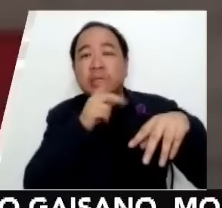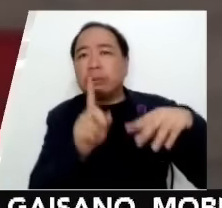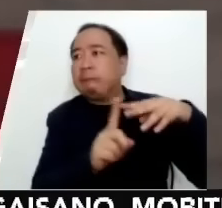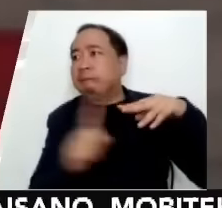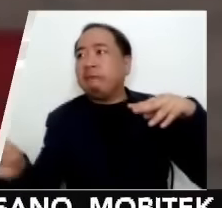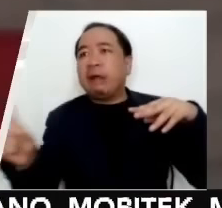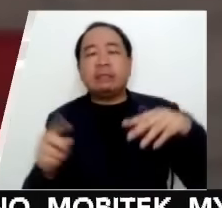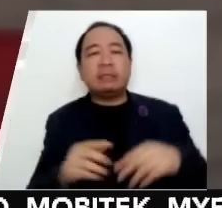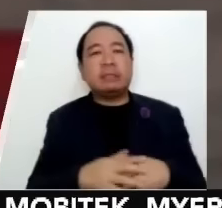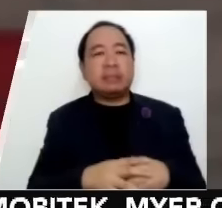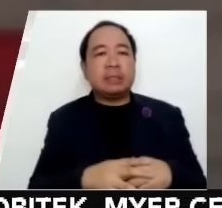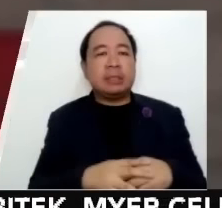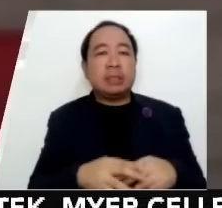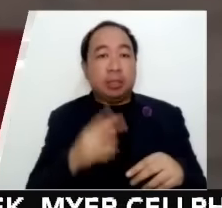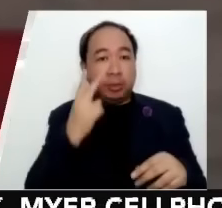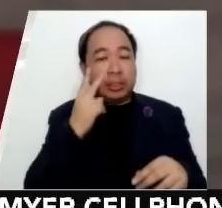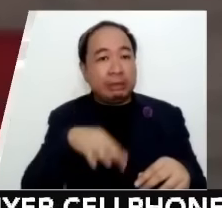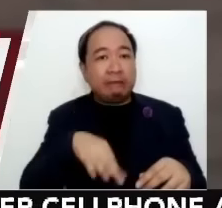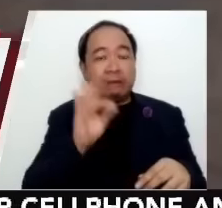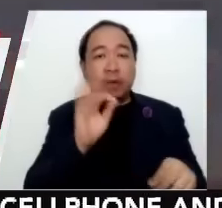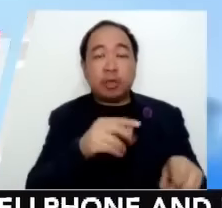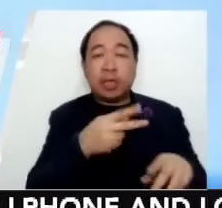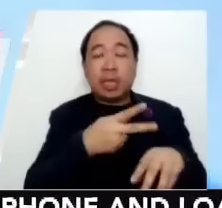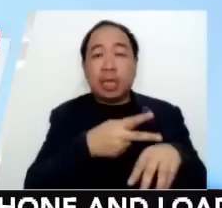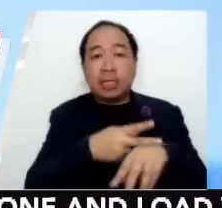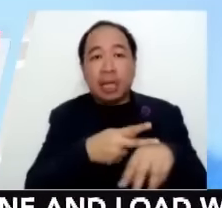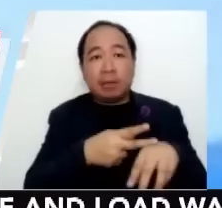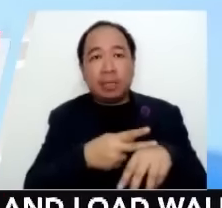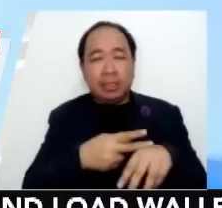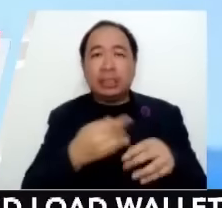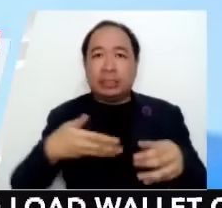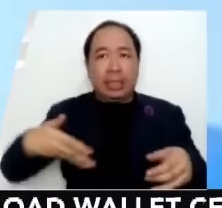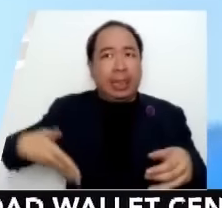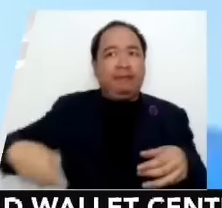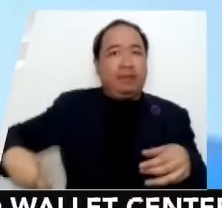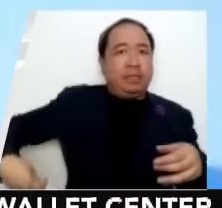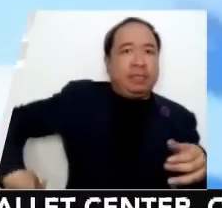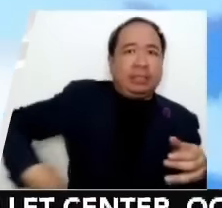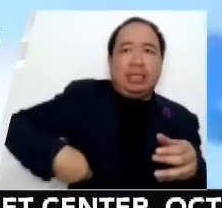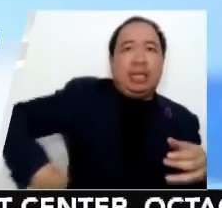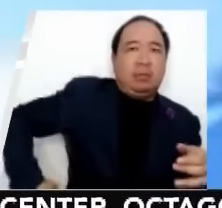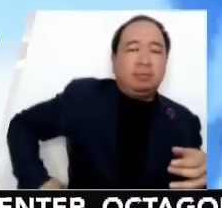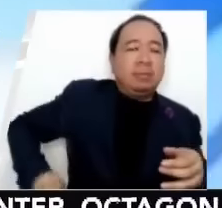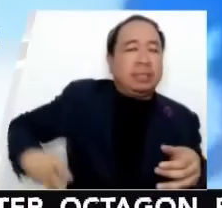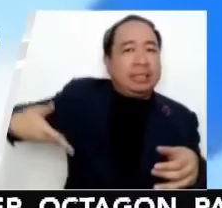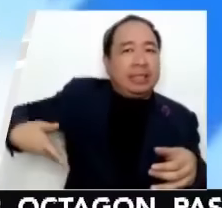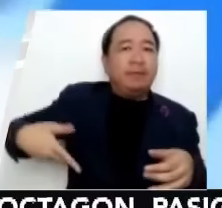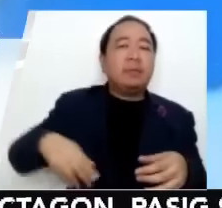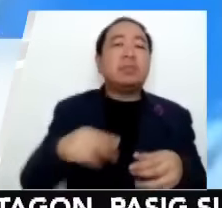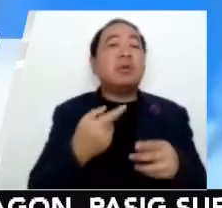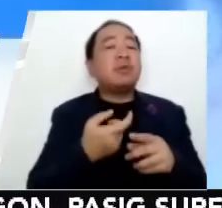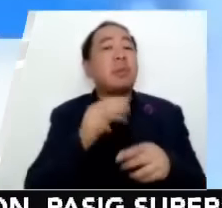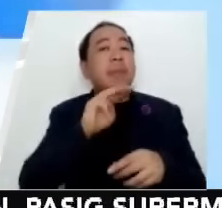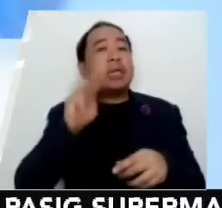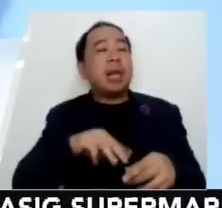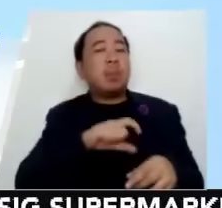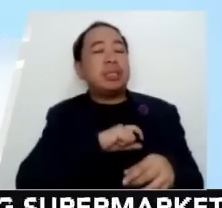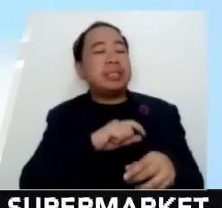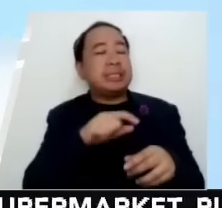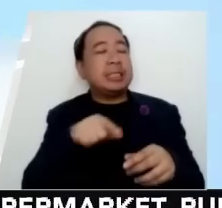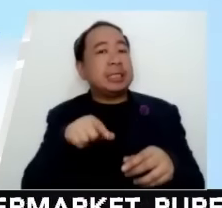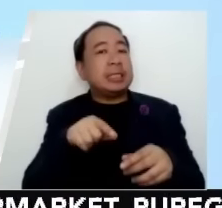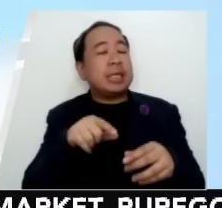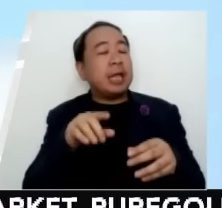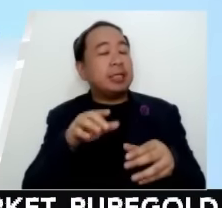ginamit niyang panaksak ay naiwan dito sa mismong likod nitong biktima. Sa investigasyon ng Manila Police District, kapo pedicab driver ang biktima at